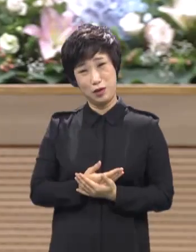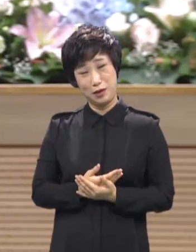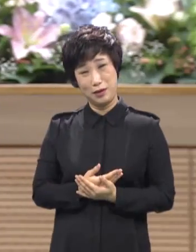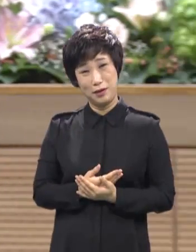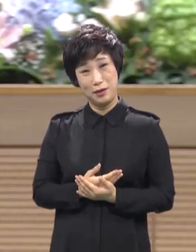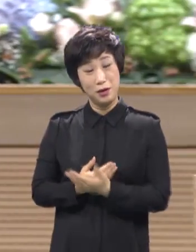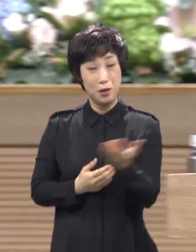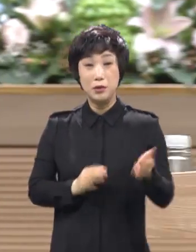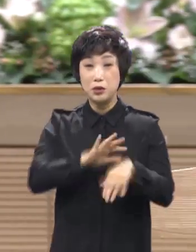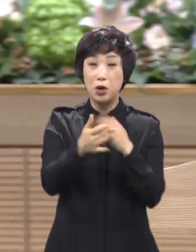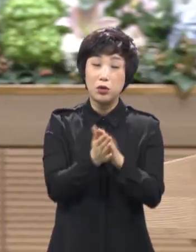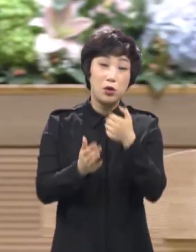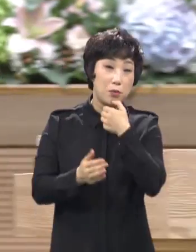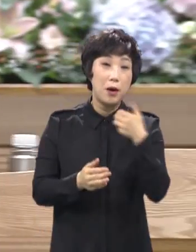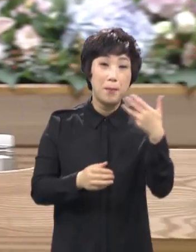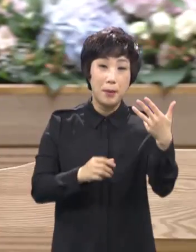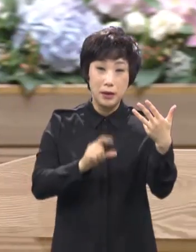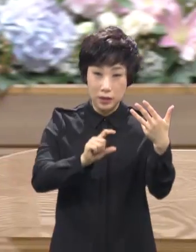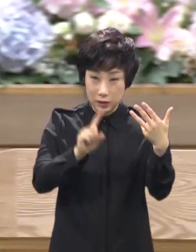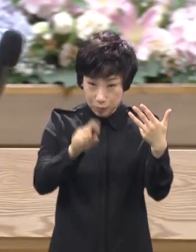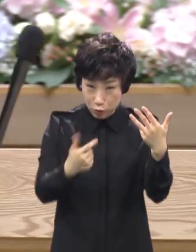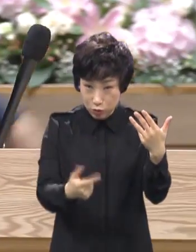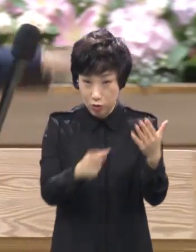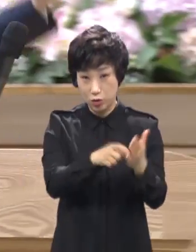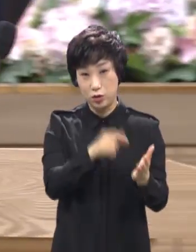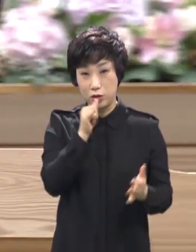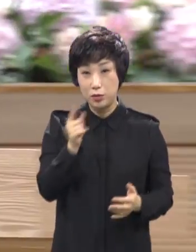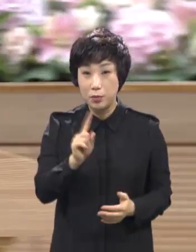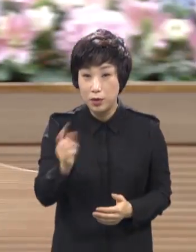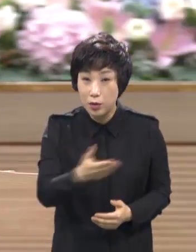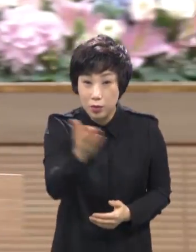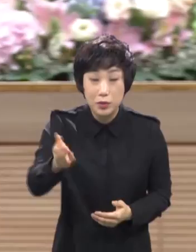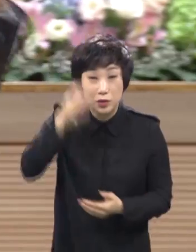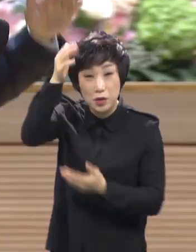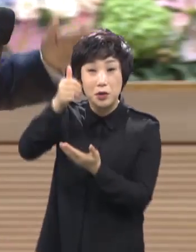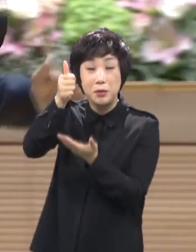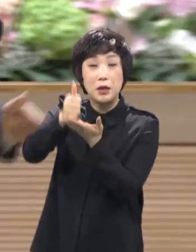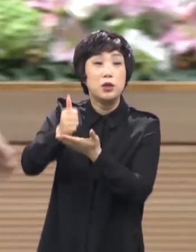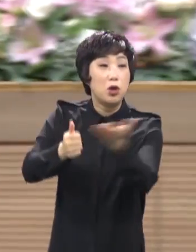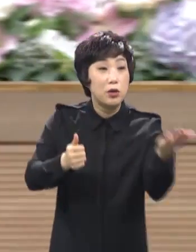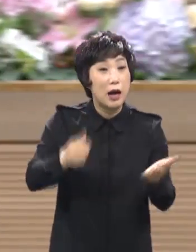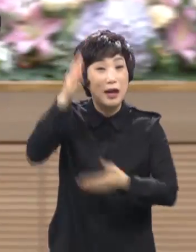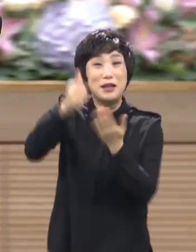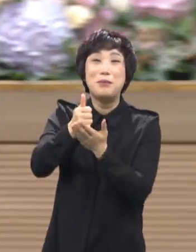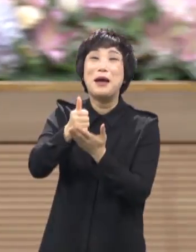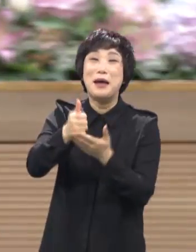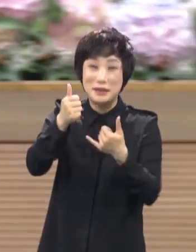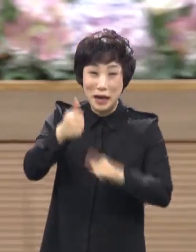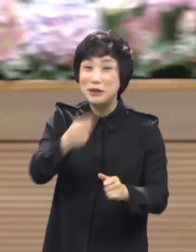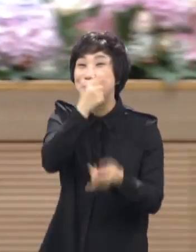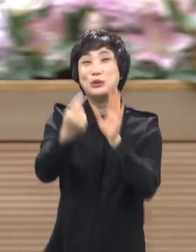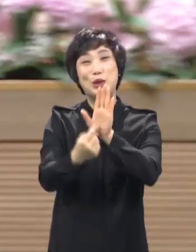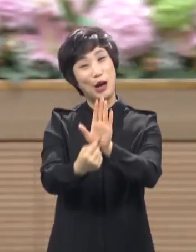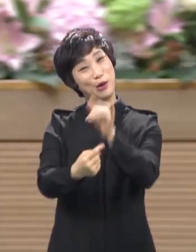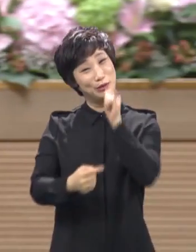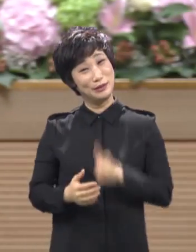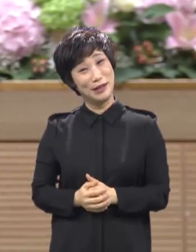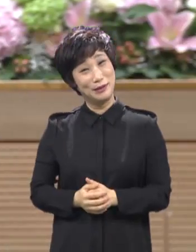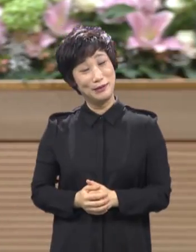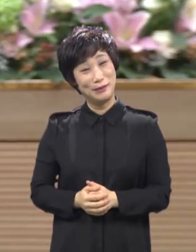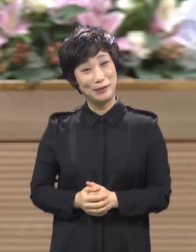그래서 로마서 8장 16절 이하에도 성령이 너희가 하나님의 자녀인 것을